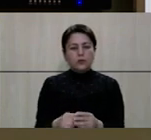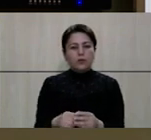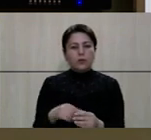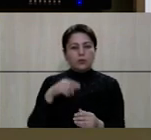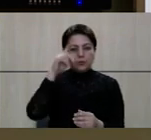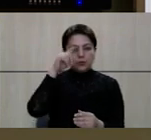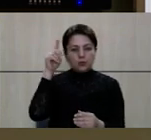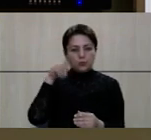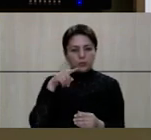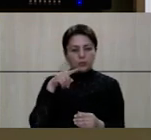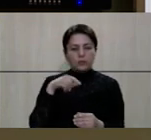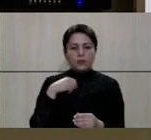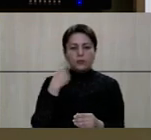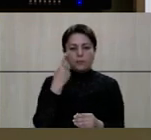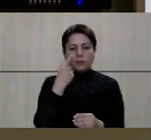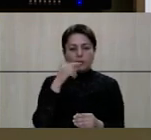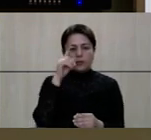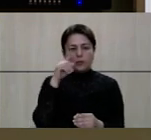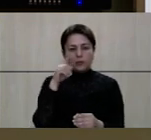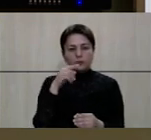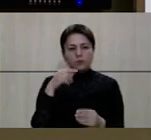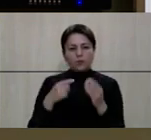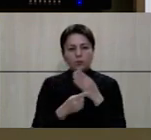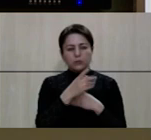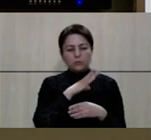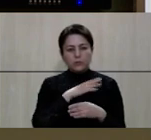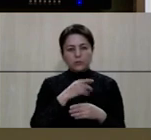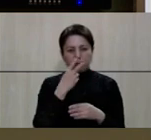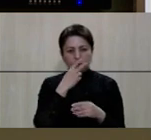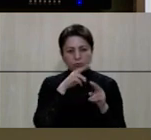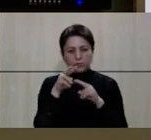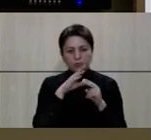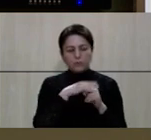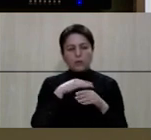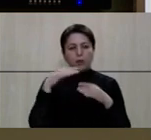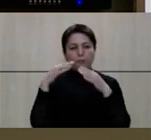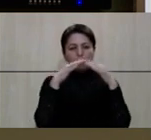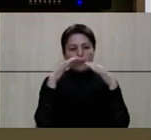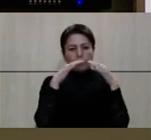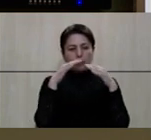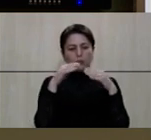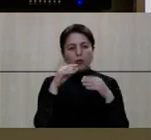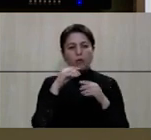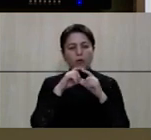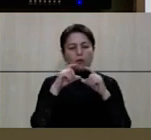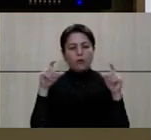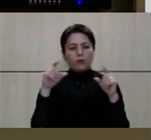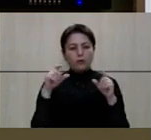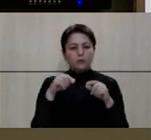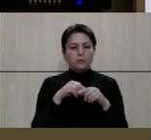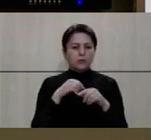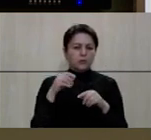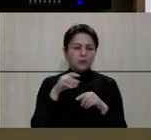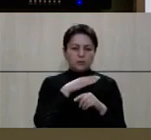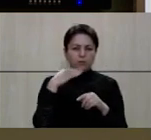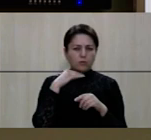Chaqmoq chaqqanda bitta yashin hosil bo'lganini biz kuzatganmiz. Momaqaldiroq ovozi bir necha marta takrorlanganini ham